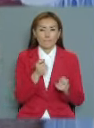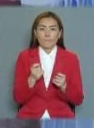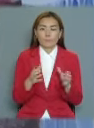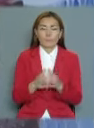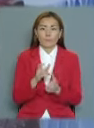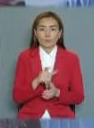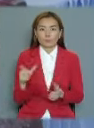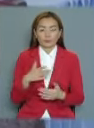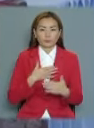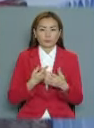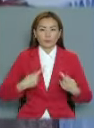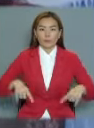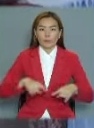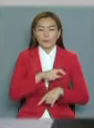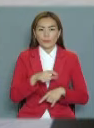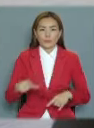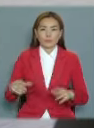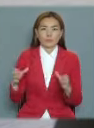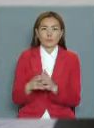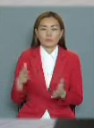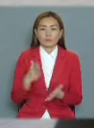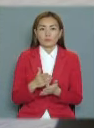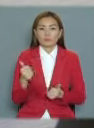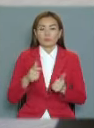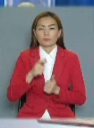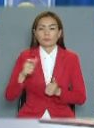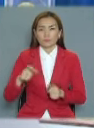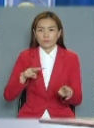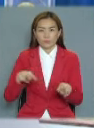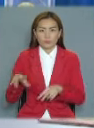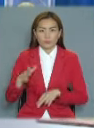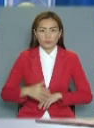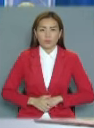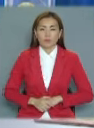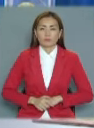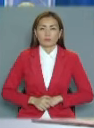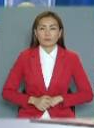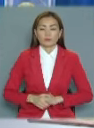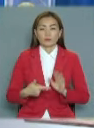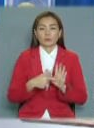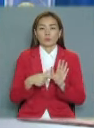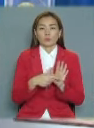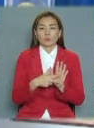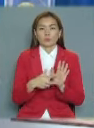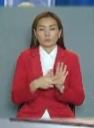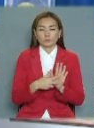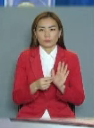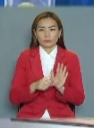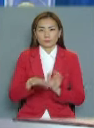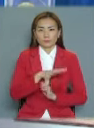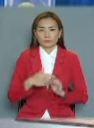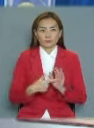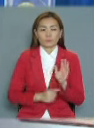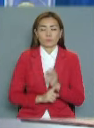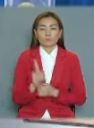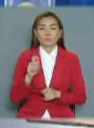партиялар мен қоғамдық ұйымдардың өкілдерінен құралған байқаушылар қадағалап отыр. 8-ші сайлау учаскесінде таңертеңгі сағат 7-ден